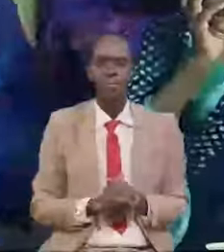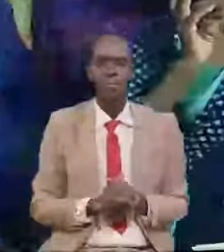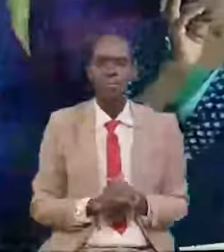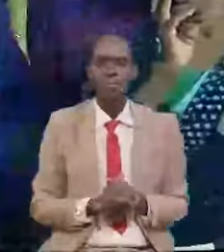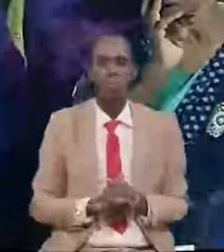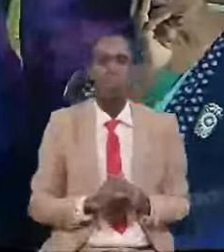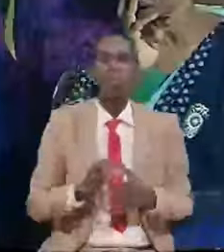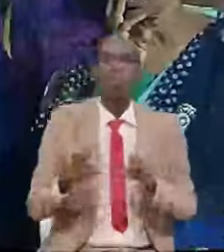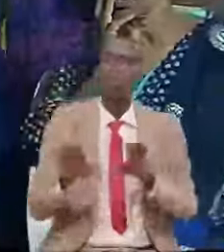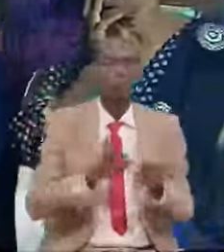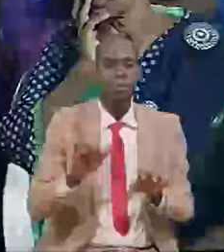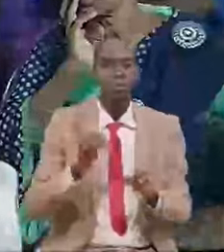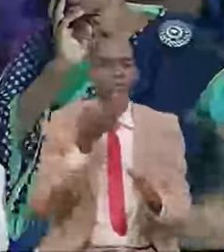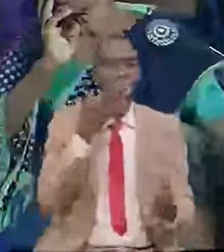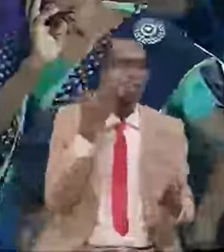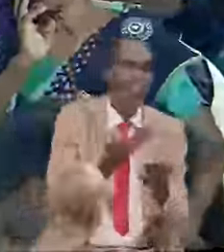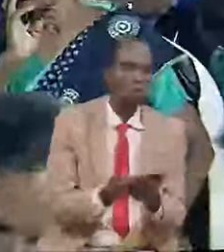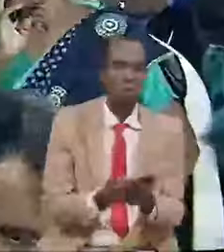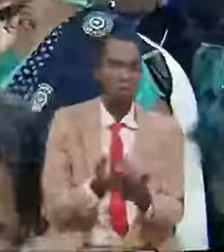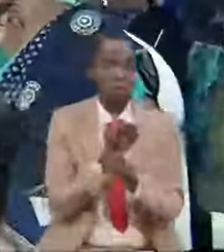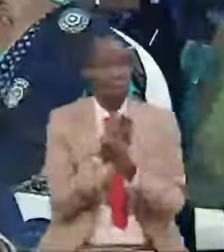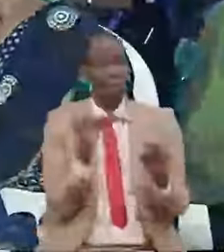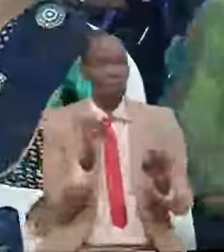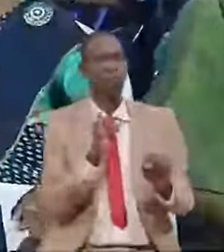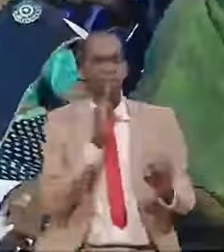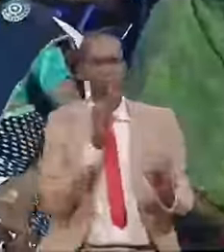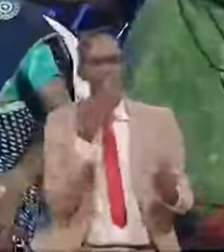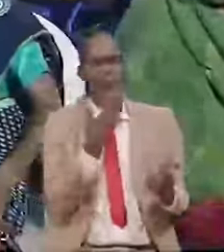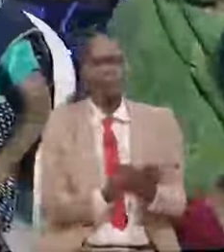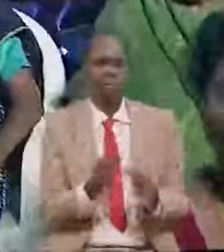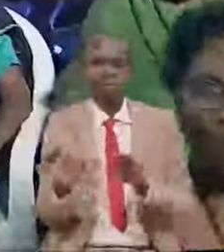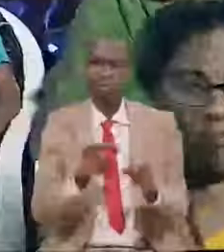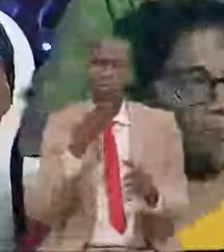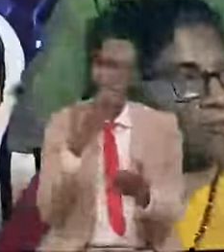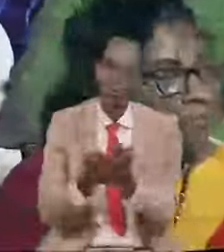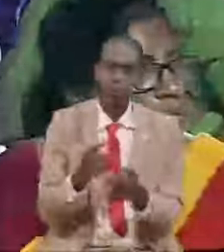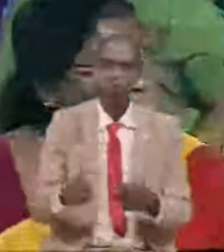bien. Le salut est bon, il fait du bien.